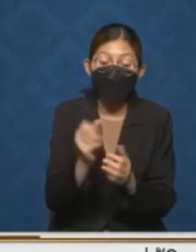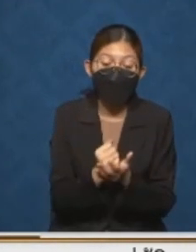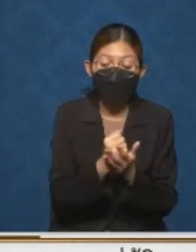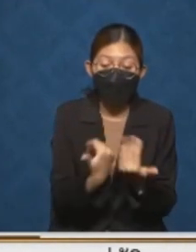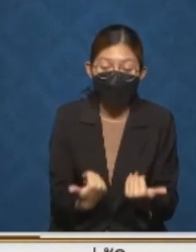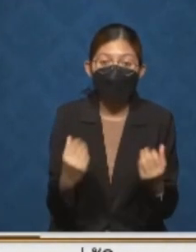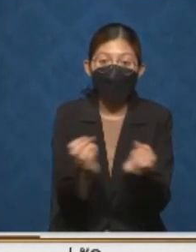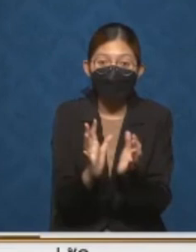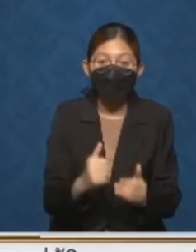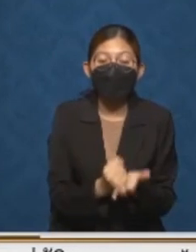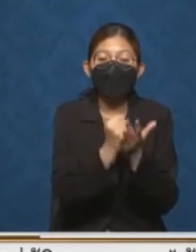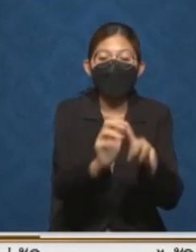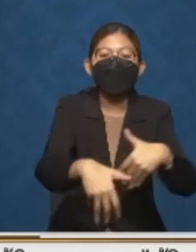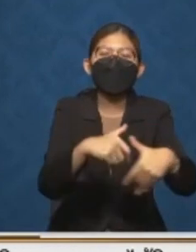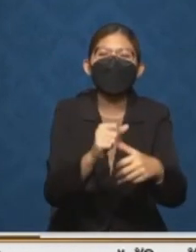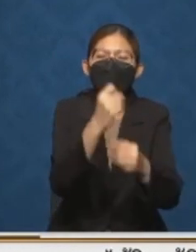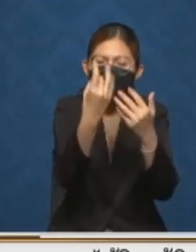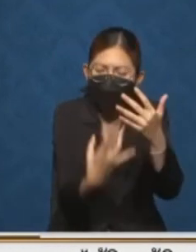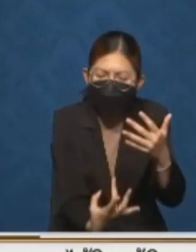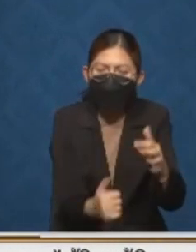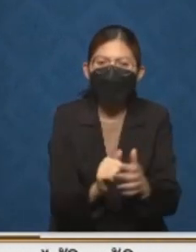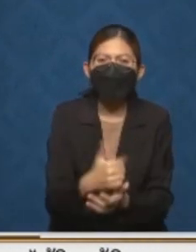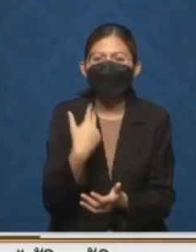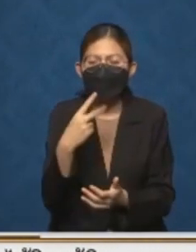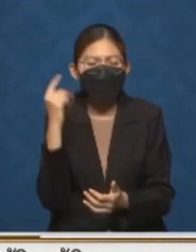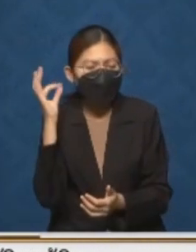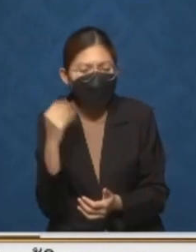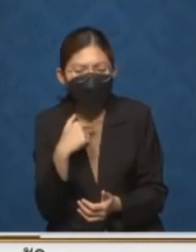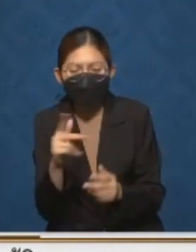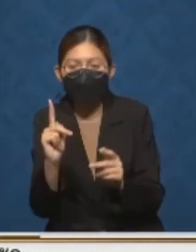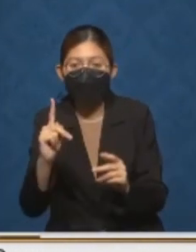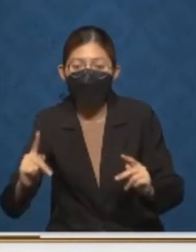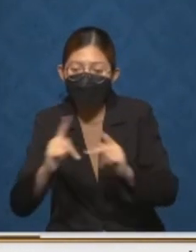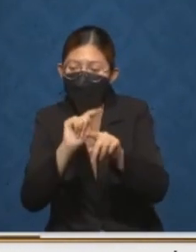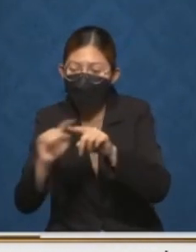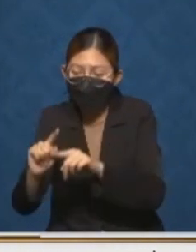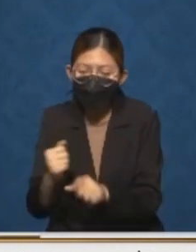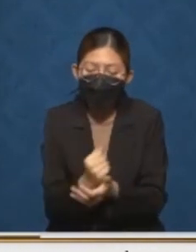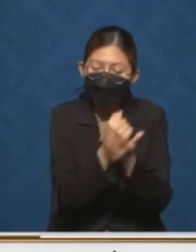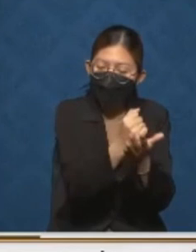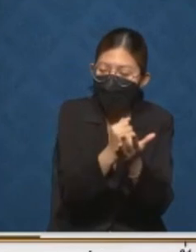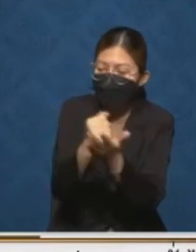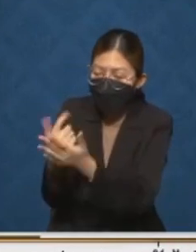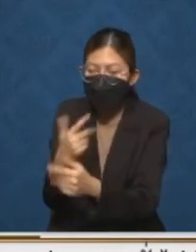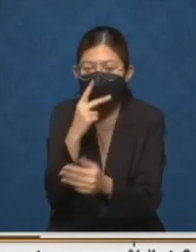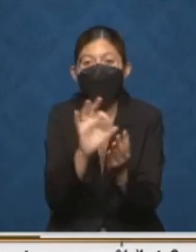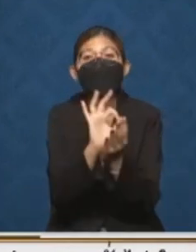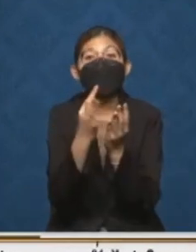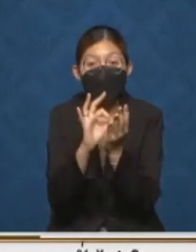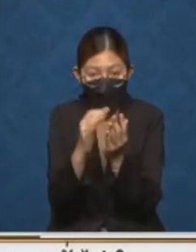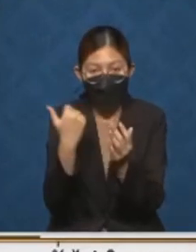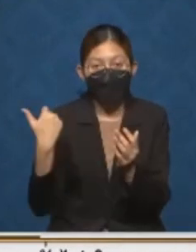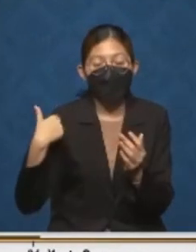างได้ยิแต่กระส่วงโ้กระส่วงนี้ไปทำโน้นทำนี้เห็นบ้างตาม Facebook ครัอย่